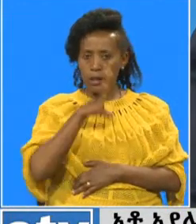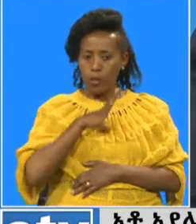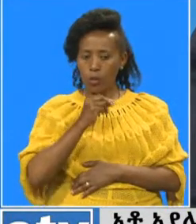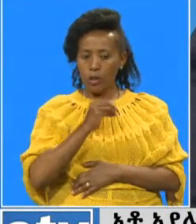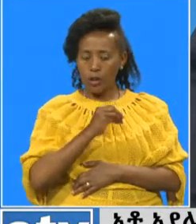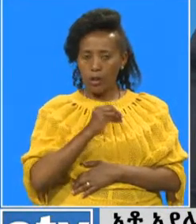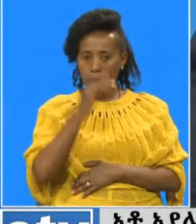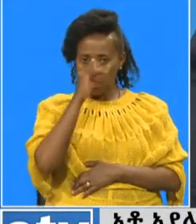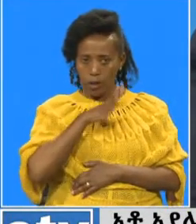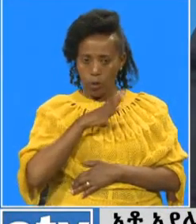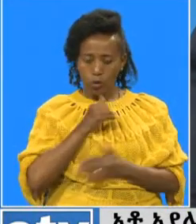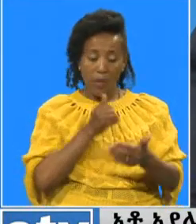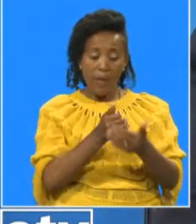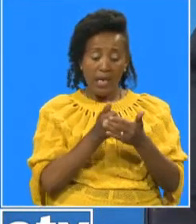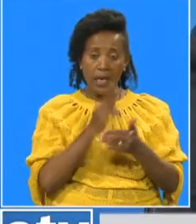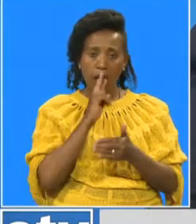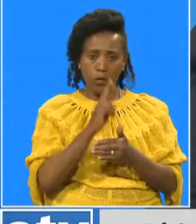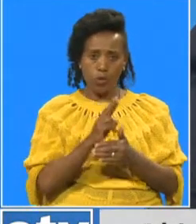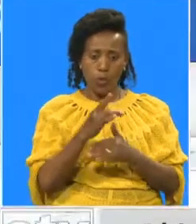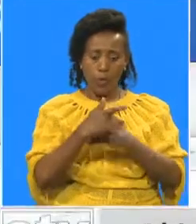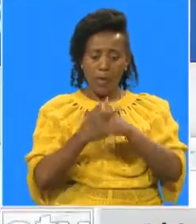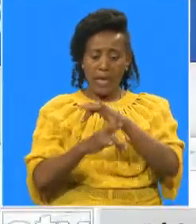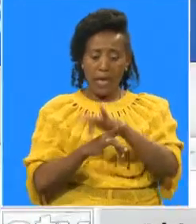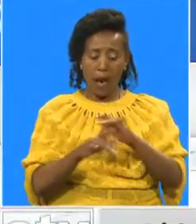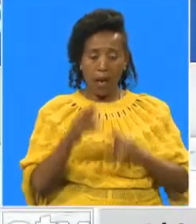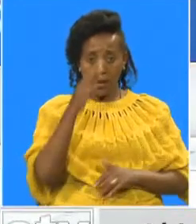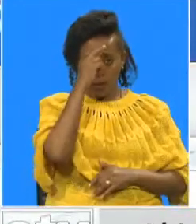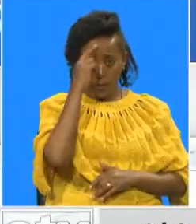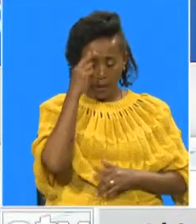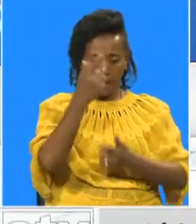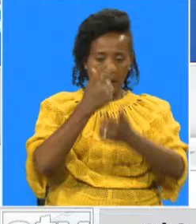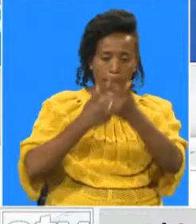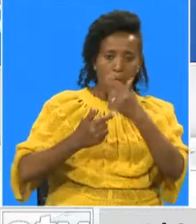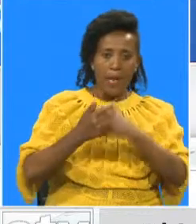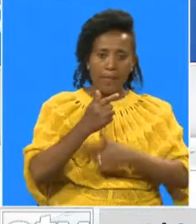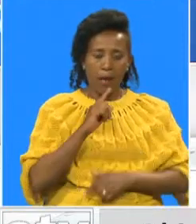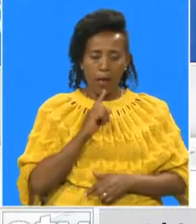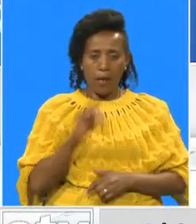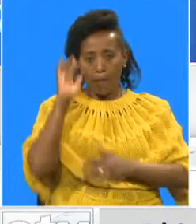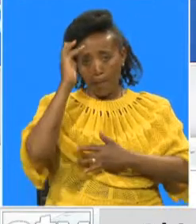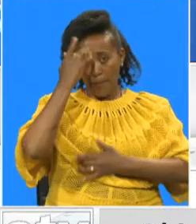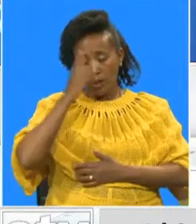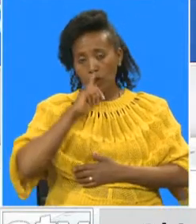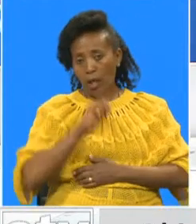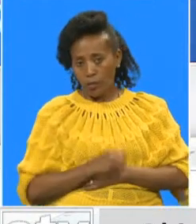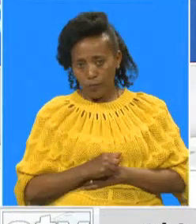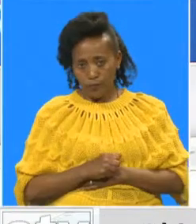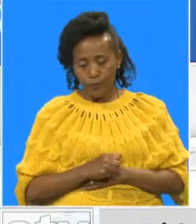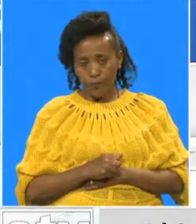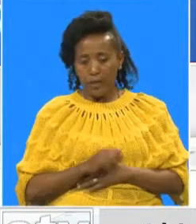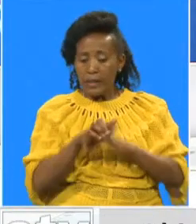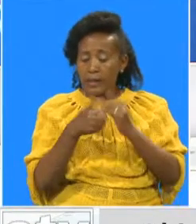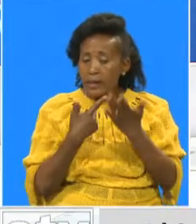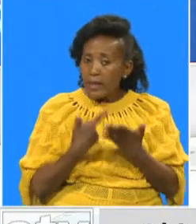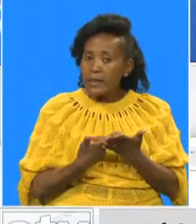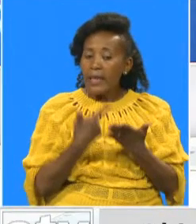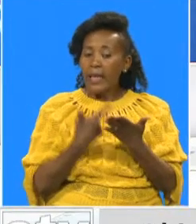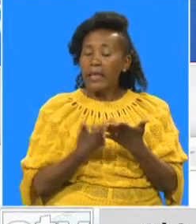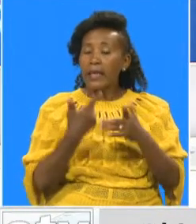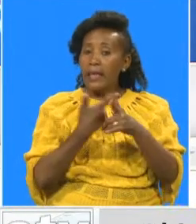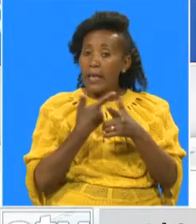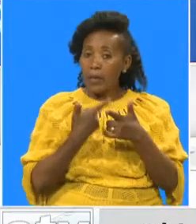ሰዎችና ሰዎች በመቀራረባቸው በመነካካታቸው ምክንያት የሚመጣ በሽታ ነው። ስለዚህ ይሄንን